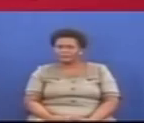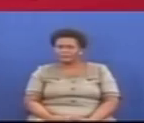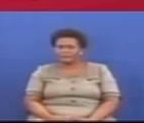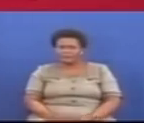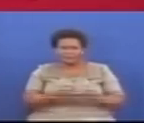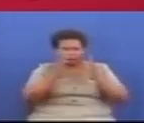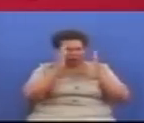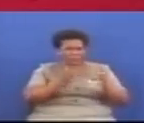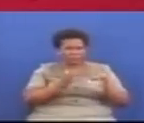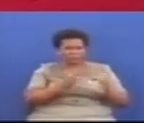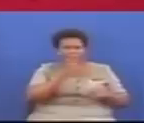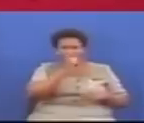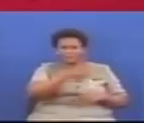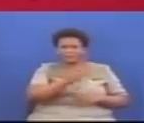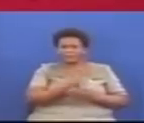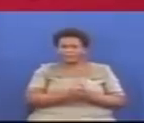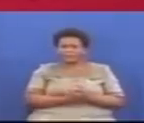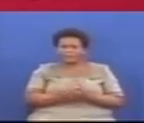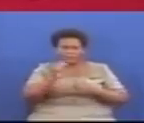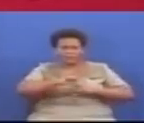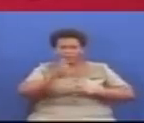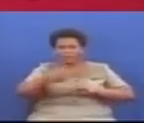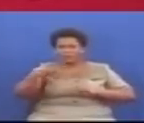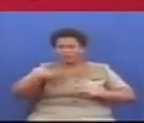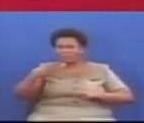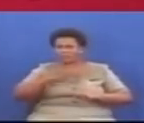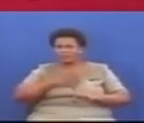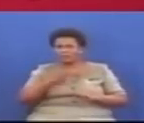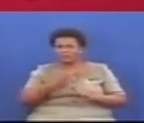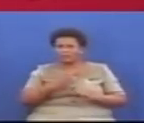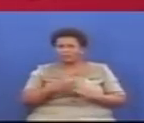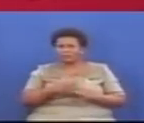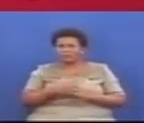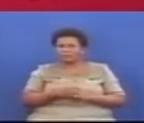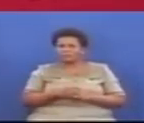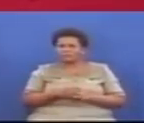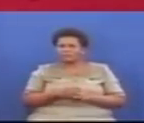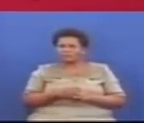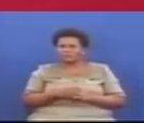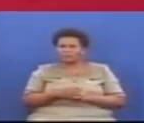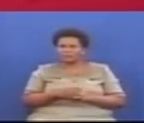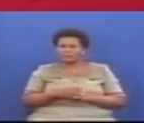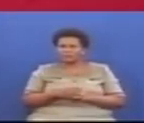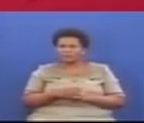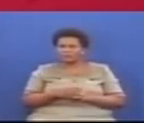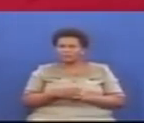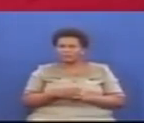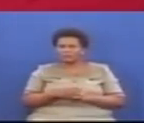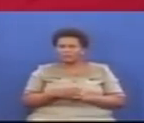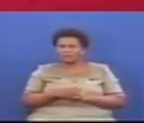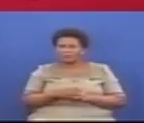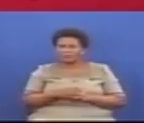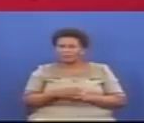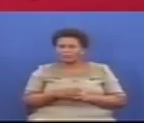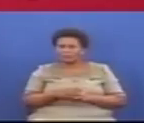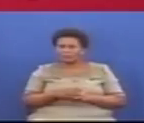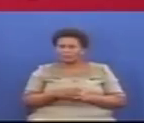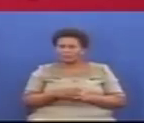Mheshimiwa Spika, kwa niaba ya Waziri Mambo ya Ndani ya nchi, napenda kujibu swali la Mheshimiwa Livingstone